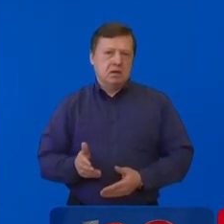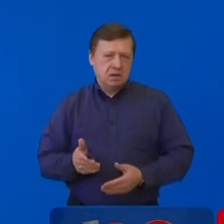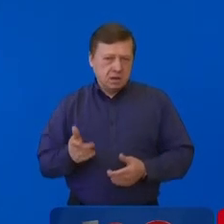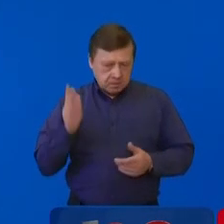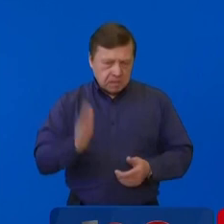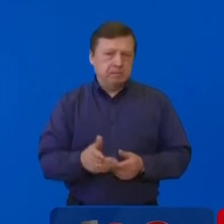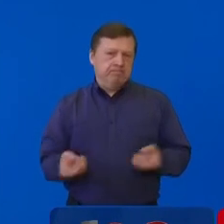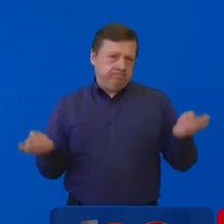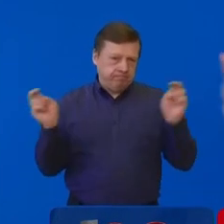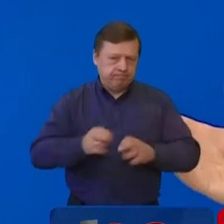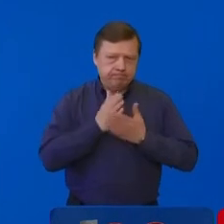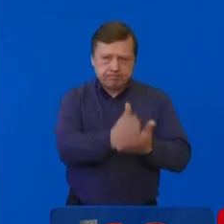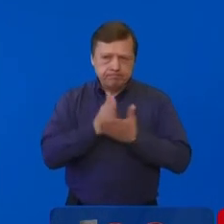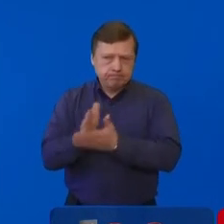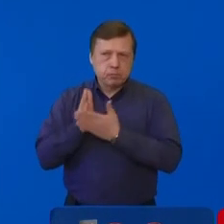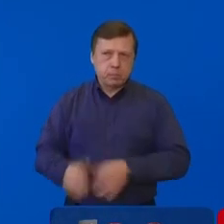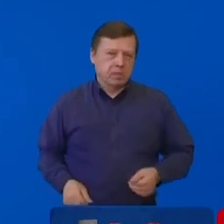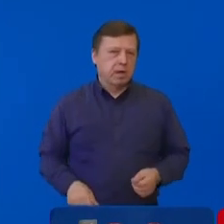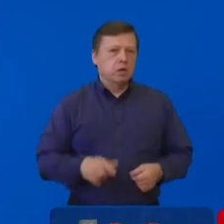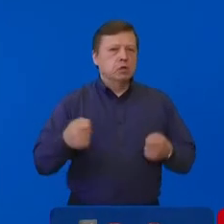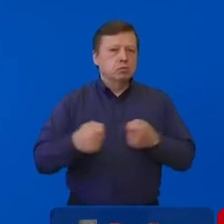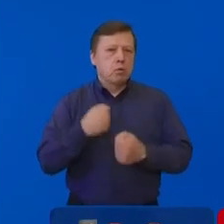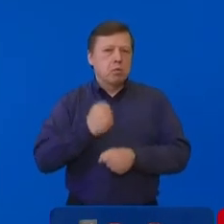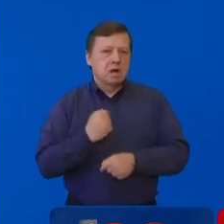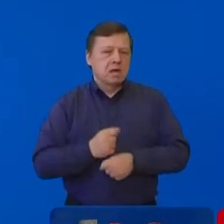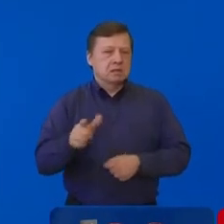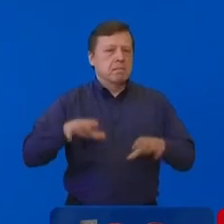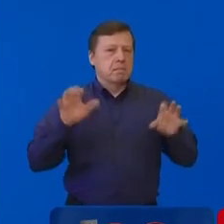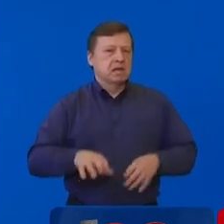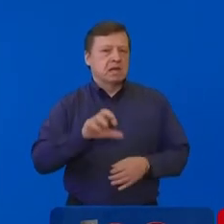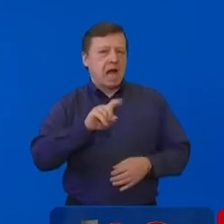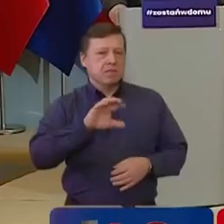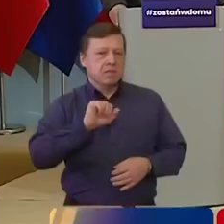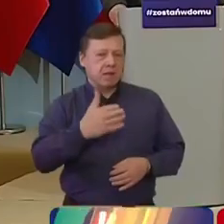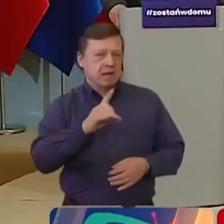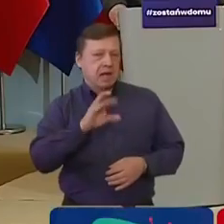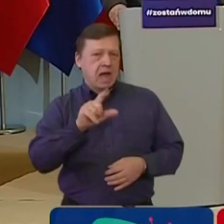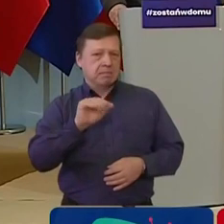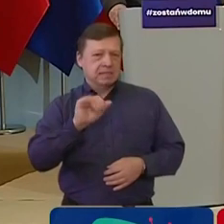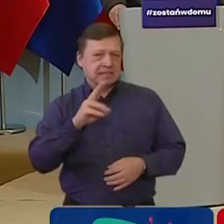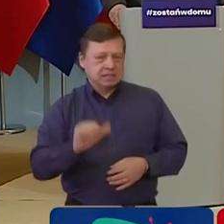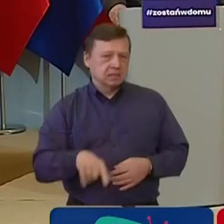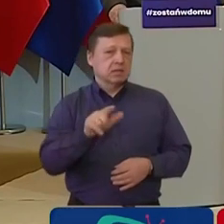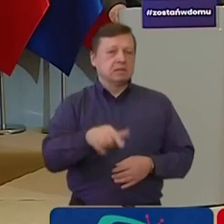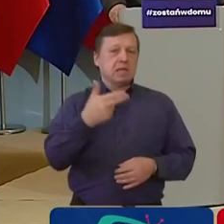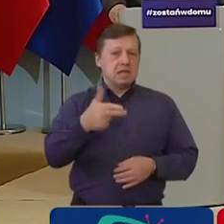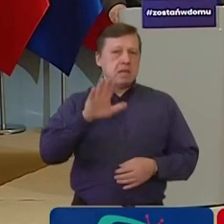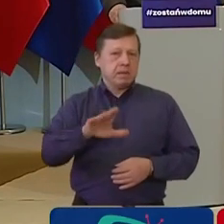naszego arsenału we współpracy z panem prezesem Adamem Glapińskim, prezesem Narodowego Banku Centralnego,